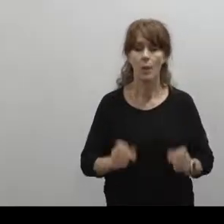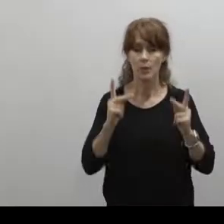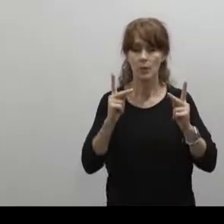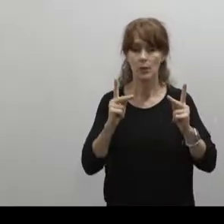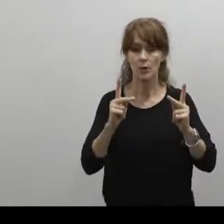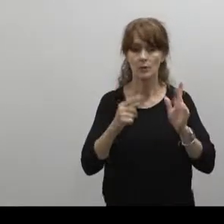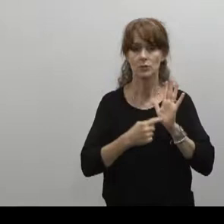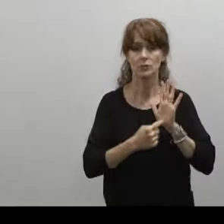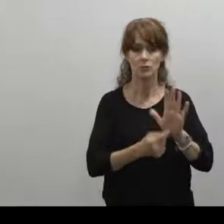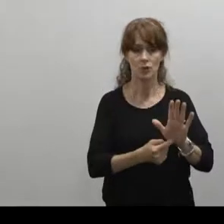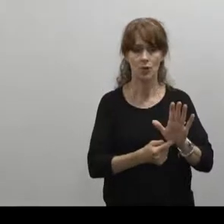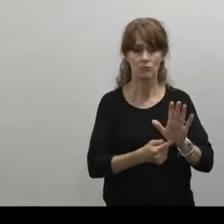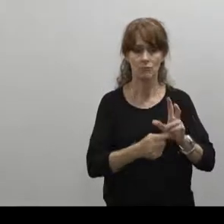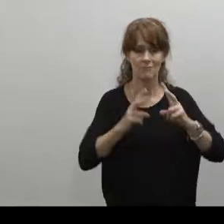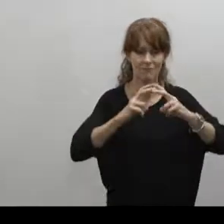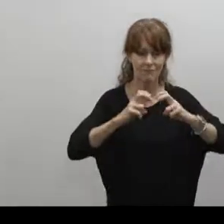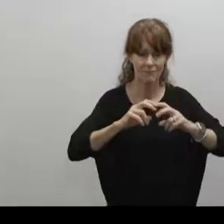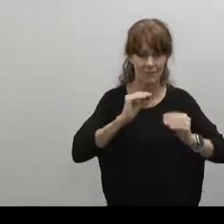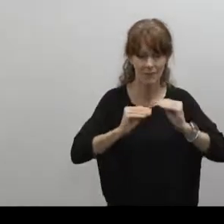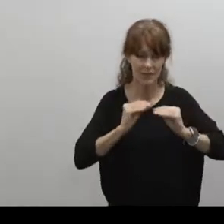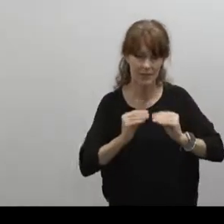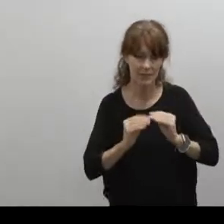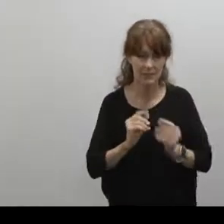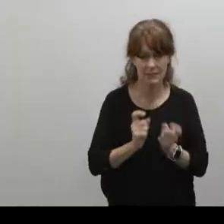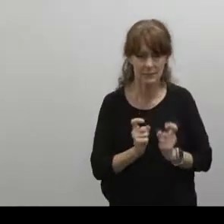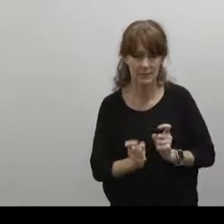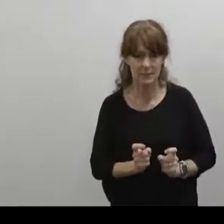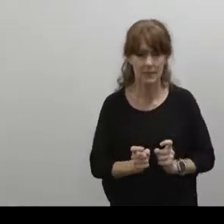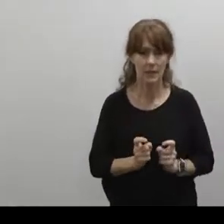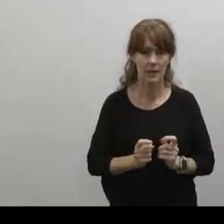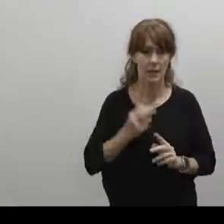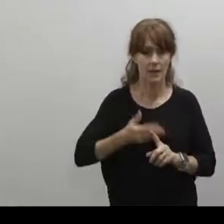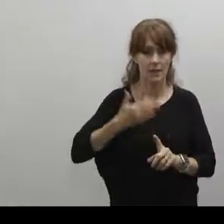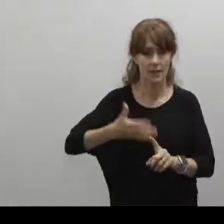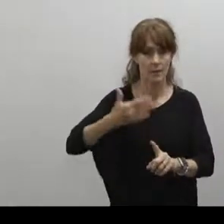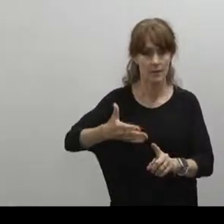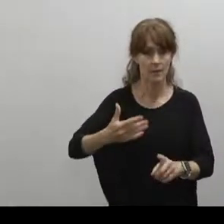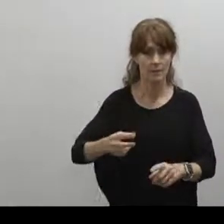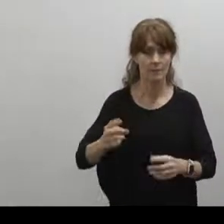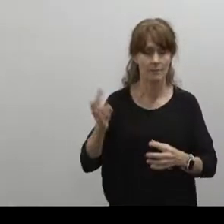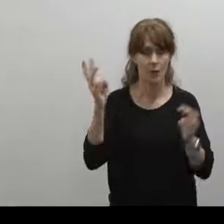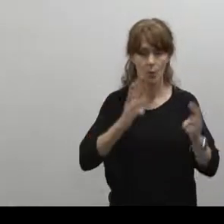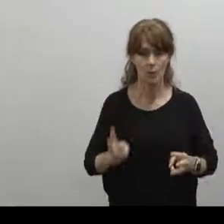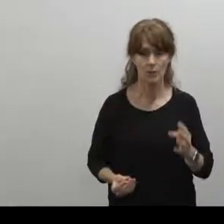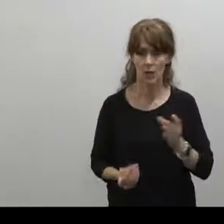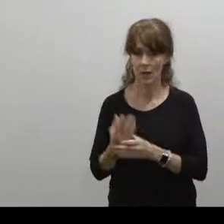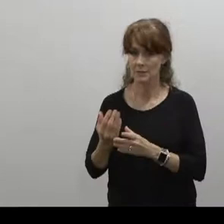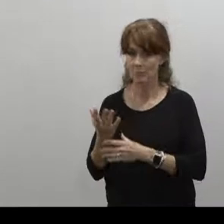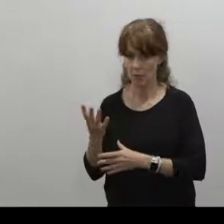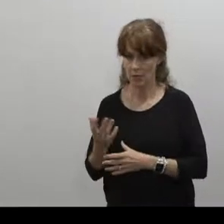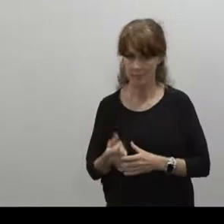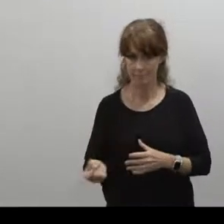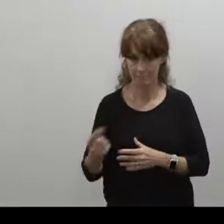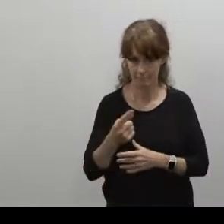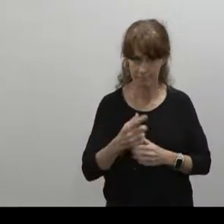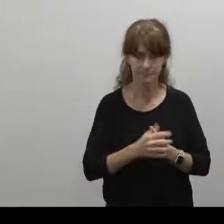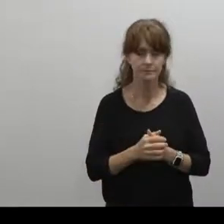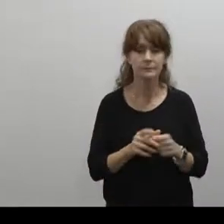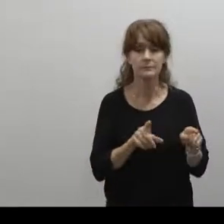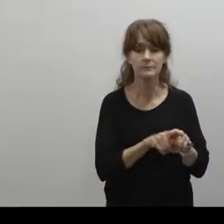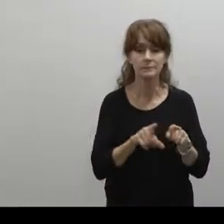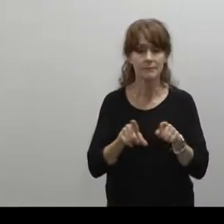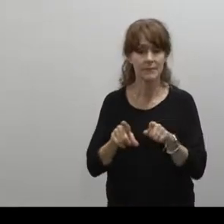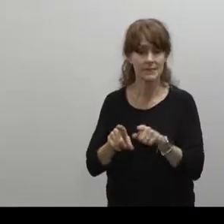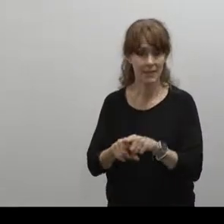cà pin đất mưa làm pi là tập hoa sản phẩm sa nó bị đại dương chiên châu từ đó